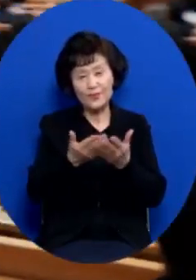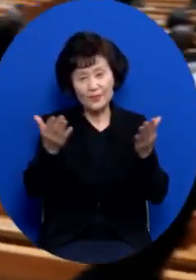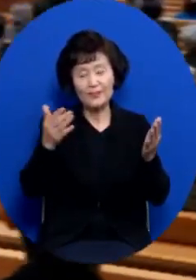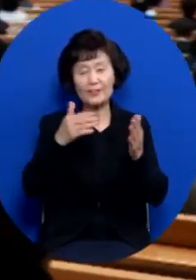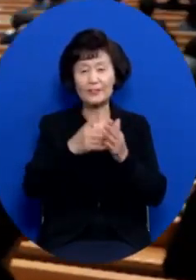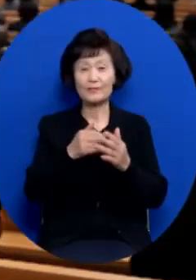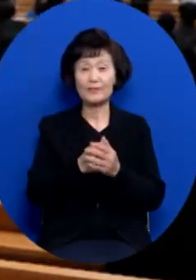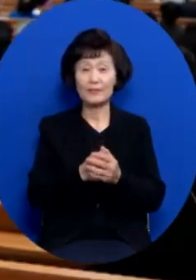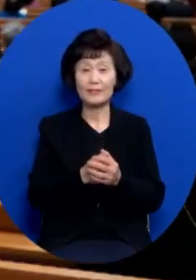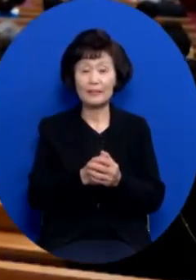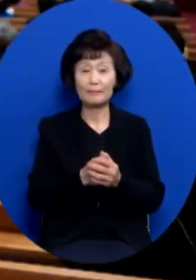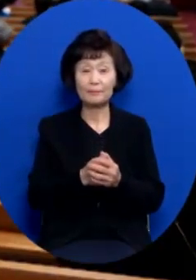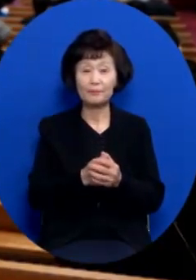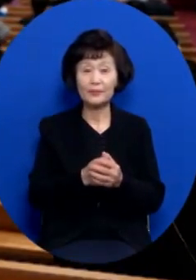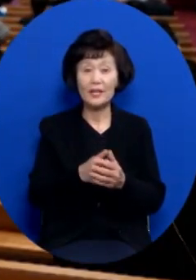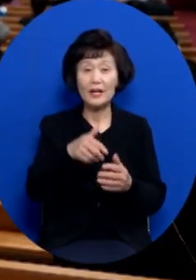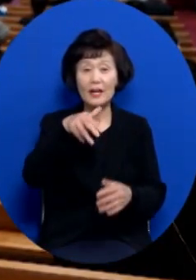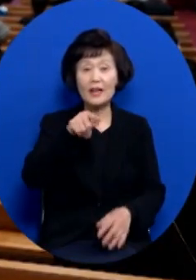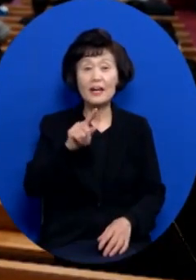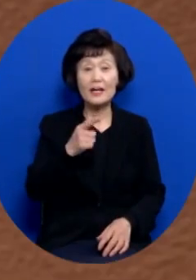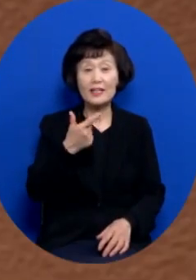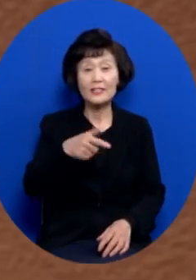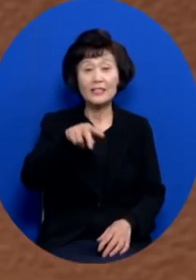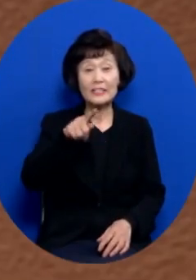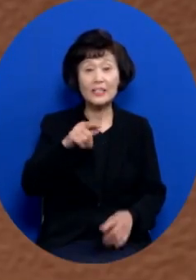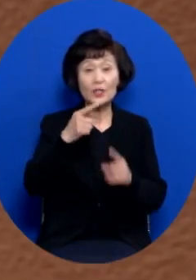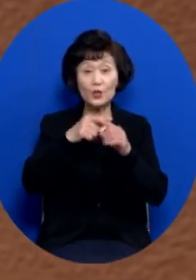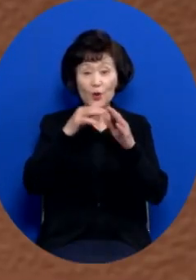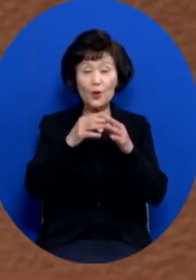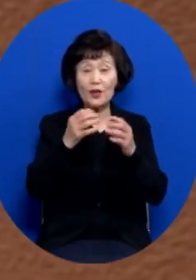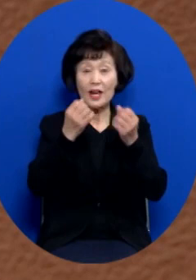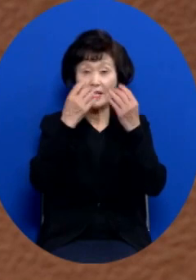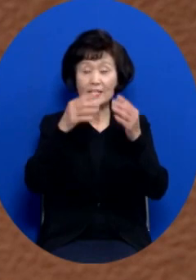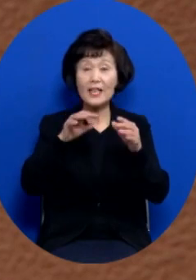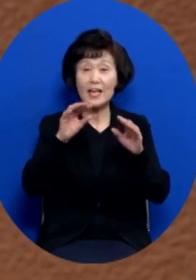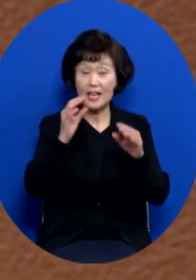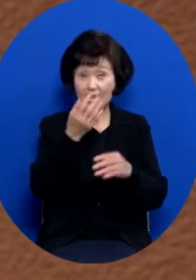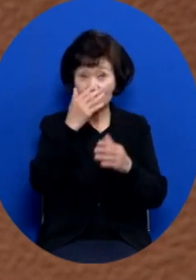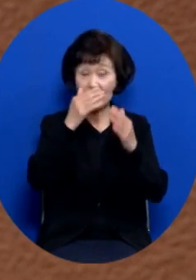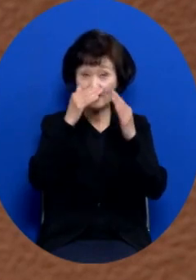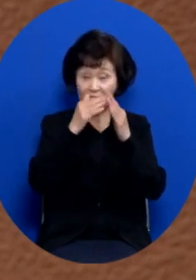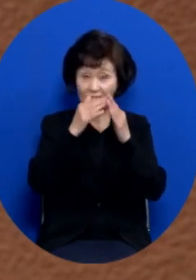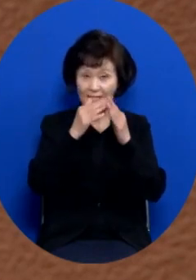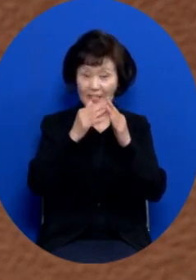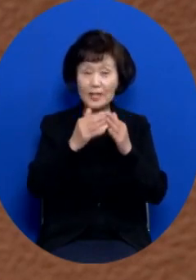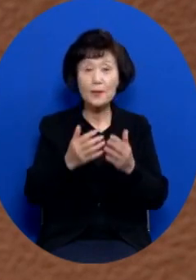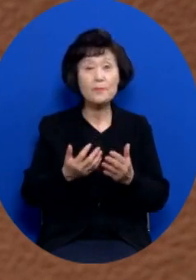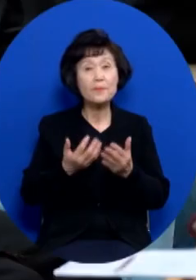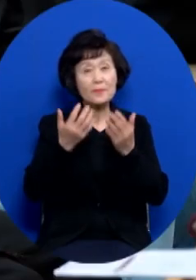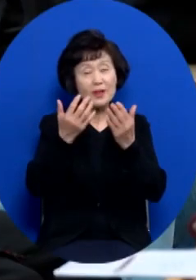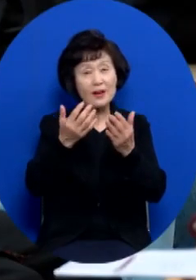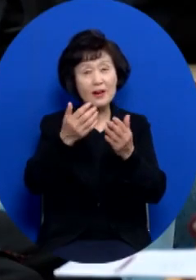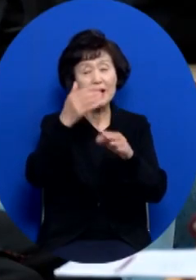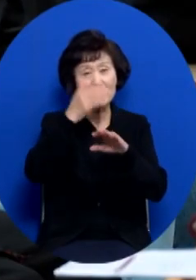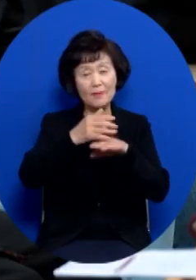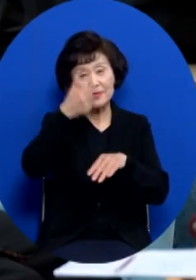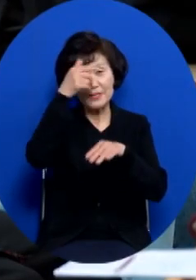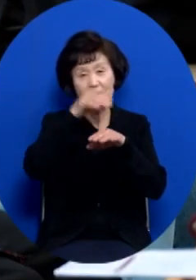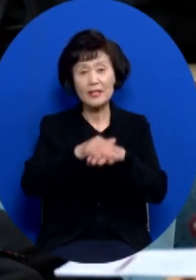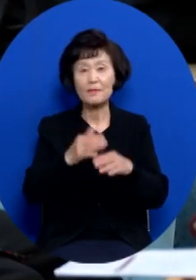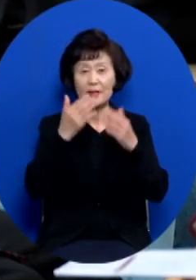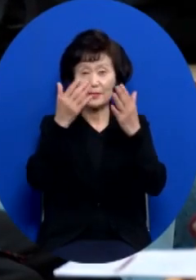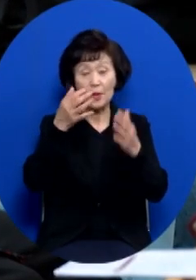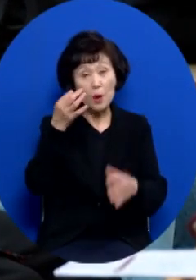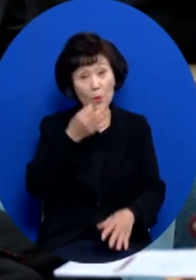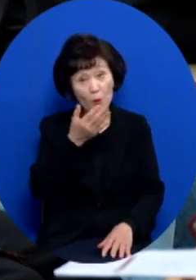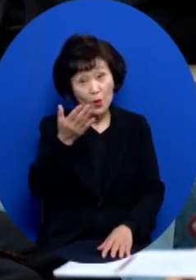천성교회가 새성전 봉헌 감사 예배를 드렸습니다. 설교를 전한 꿈의교회 김학중 감독은 보여지는